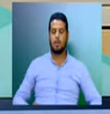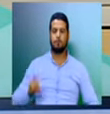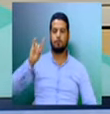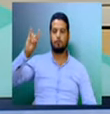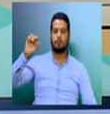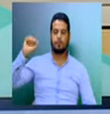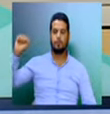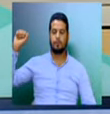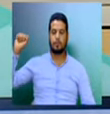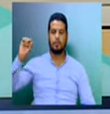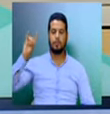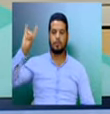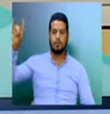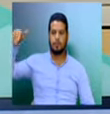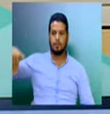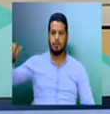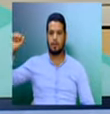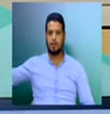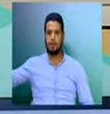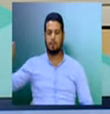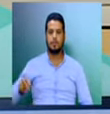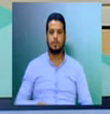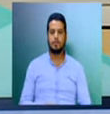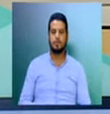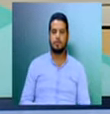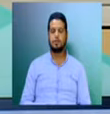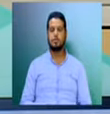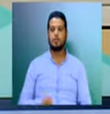مجتمع السلم، عن الممثل لرئاسيات